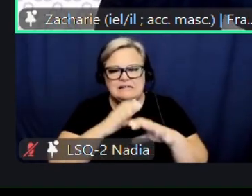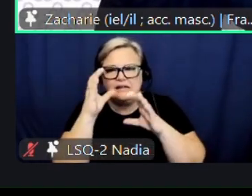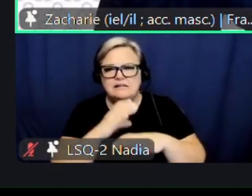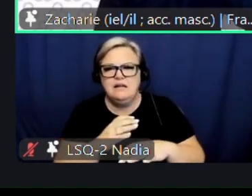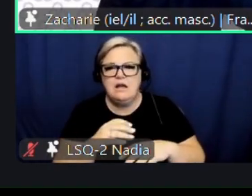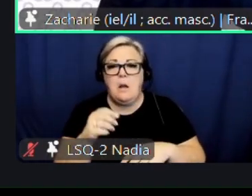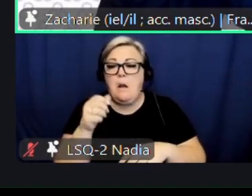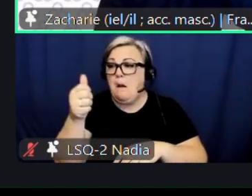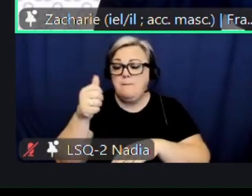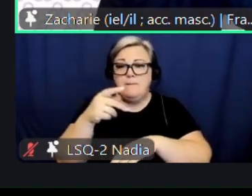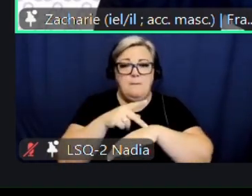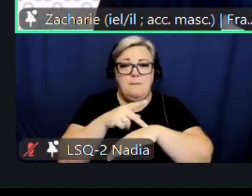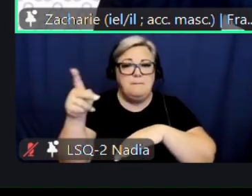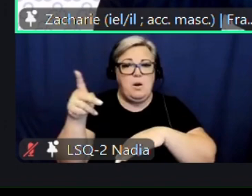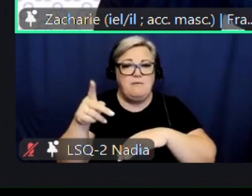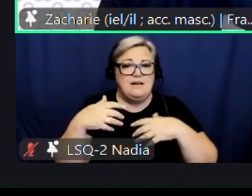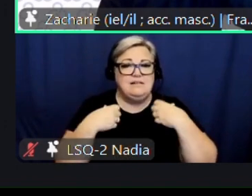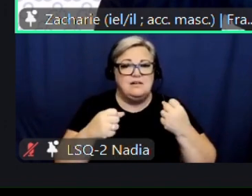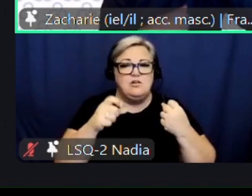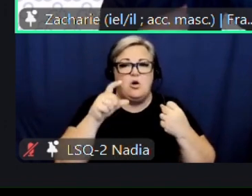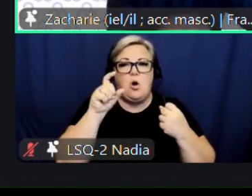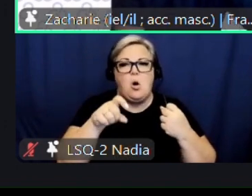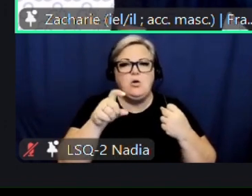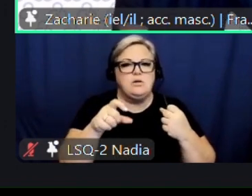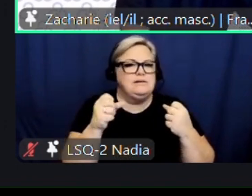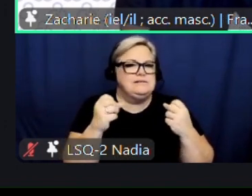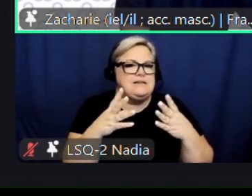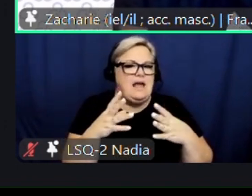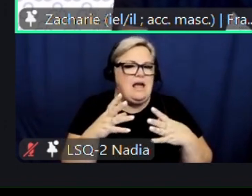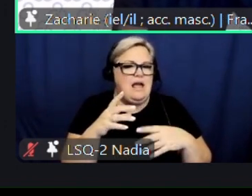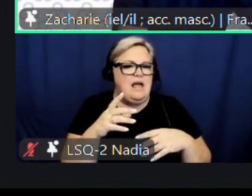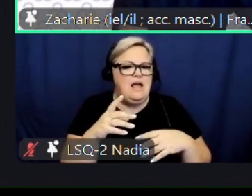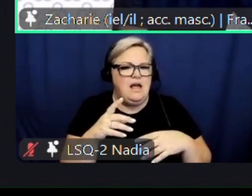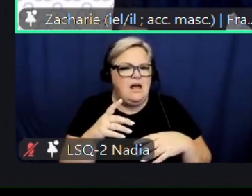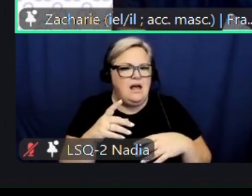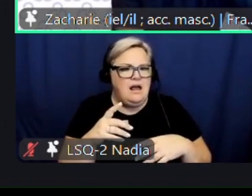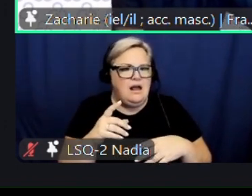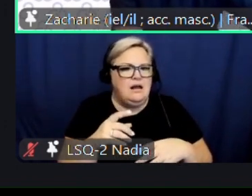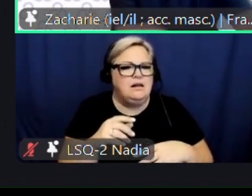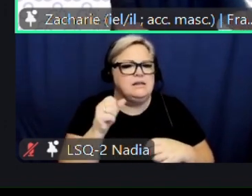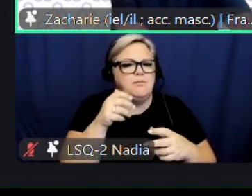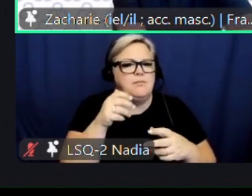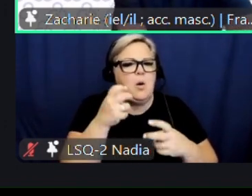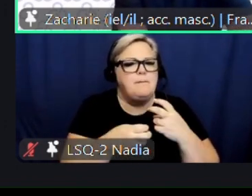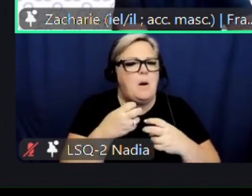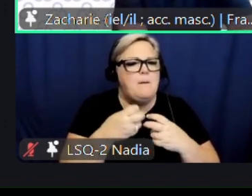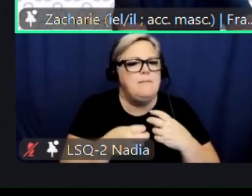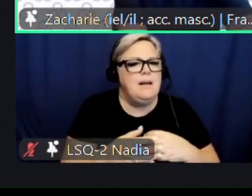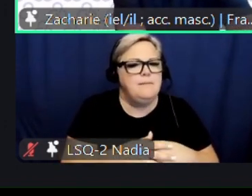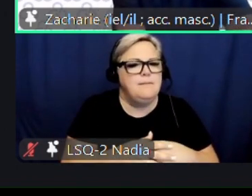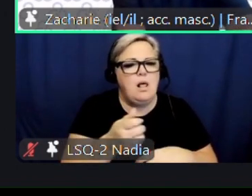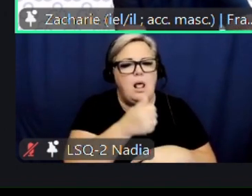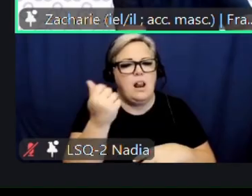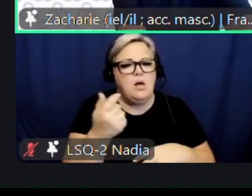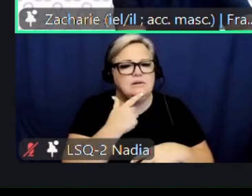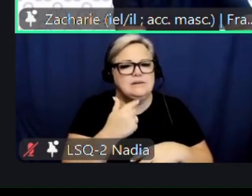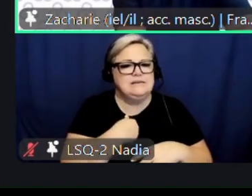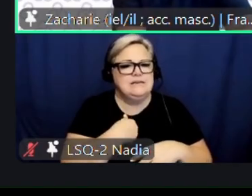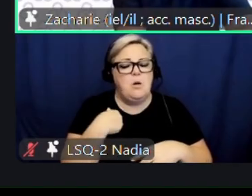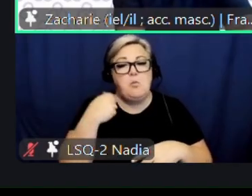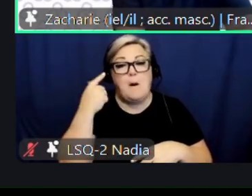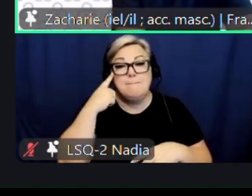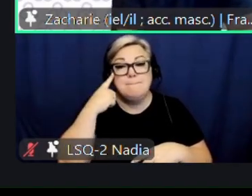de la santé a suggéré que je pourrais être asexuel et que ça pourrait ne pas être un problème. Un autre nous explique que je